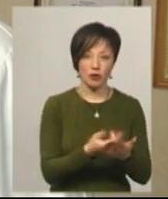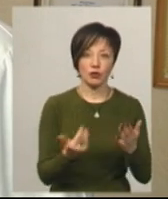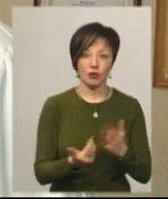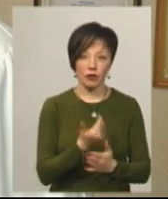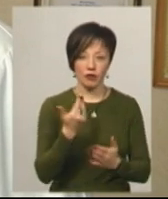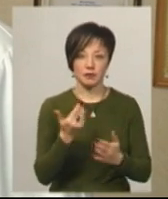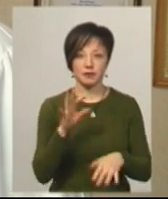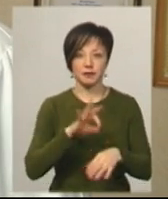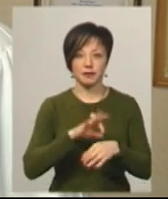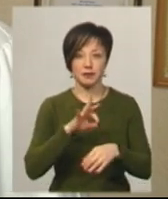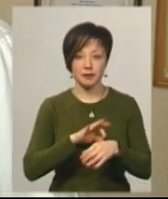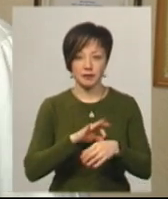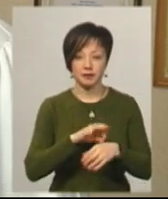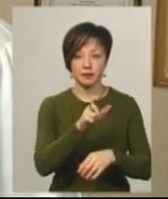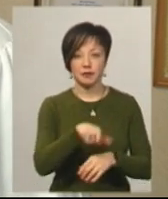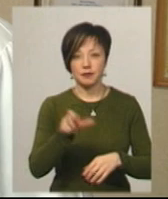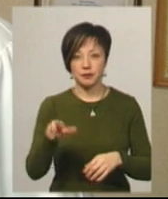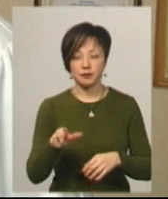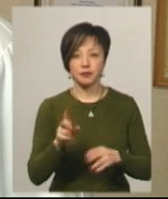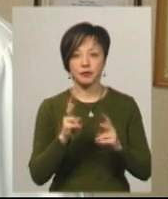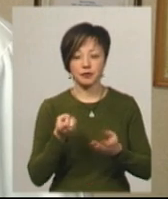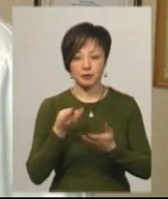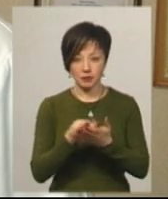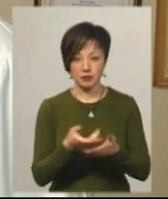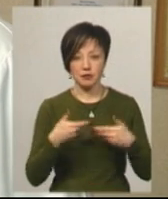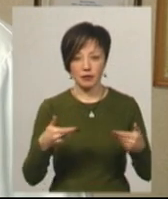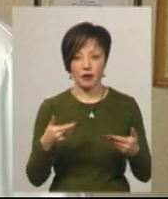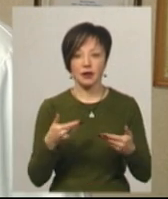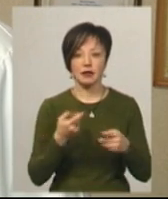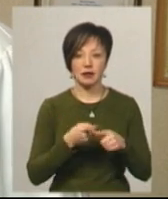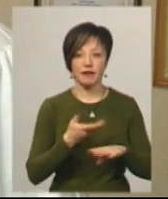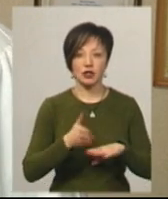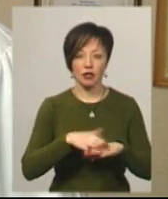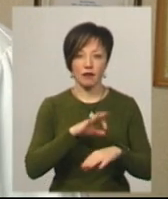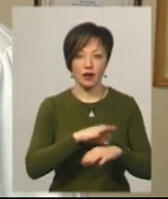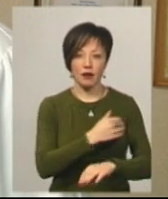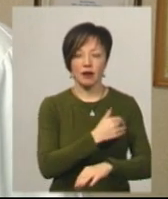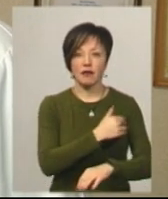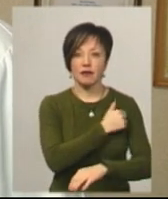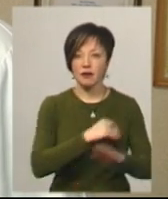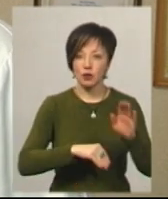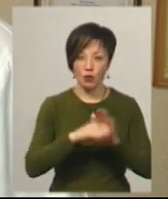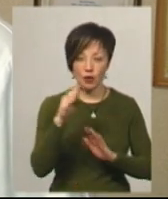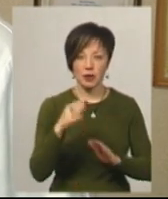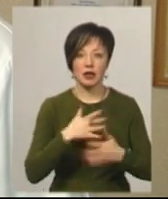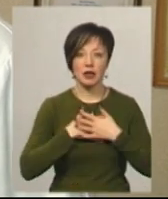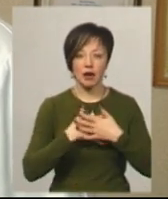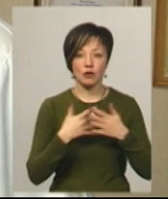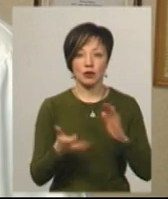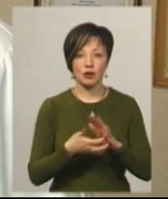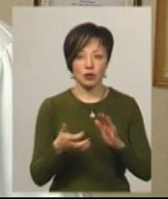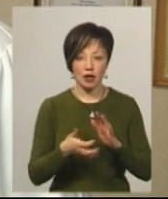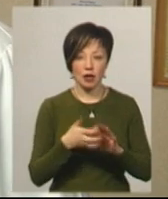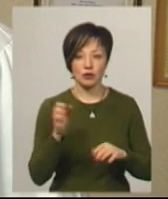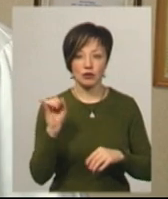хворі. Достатньо тих, хто поступає до нас, зрозуміло, госпіталізуються, це важкі хворі з високими лихоманками, з дихальною